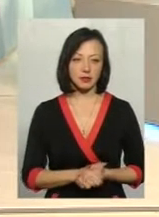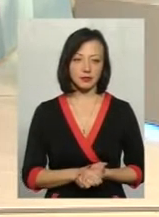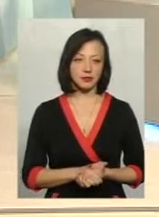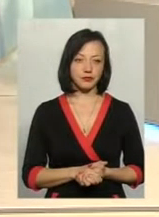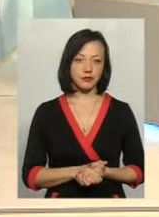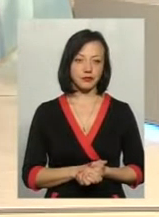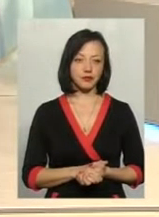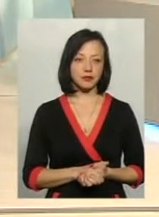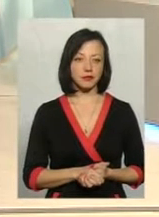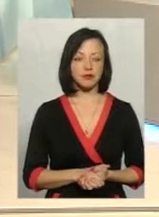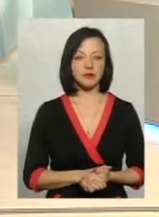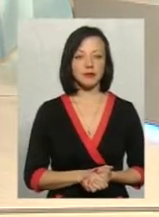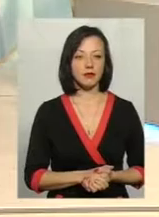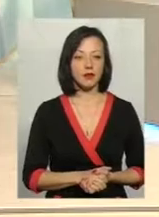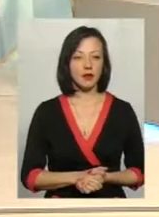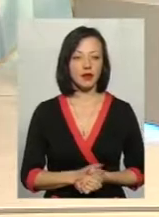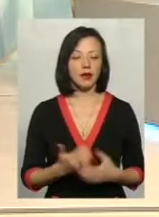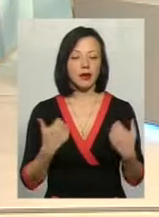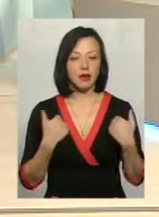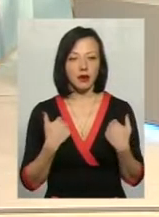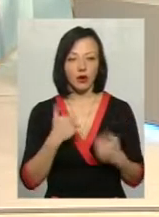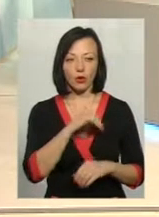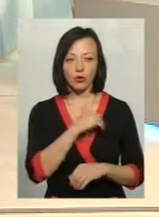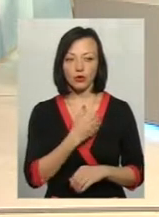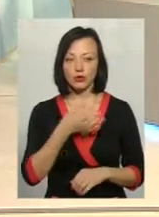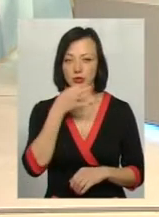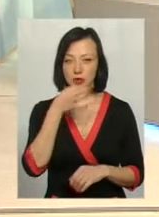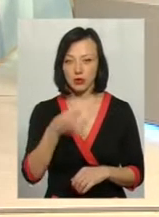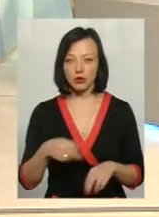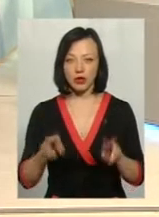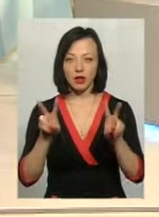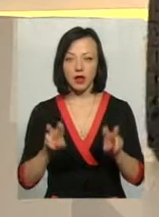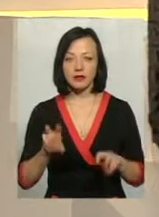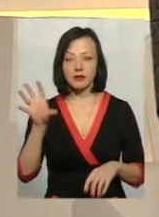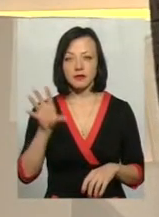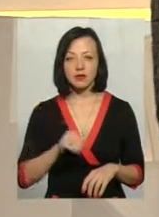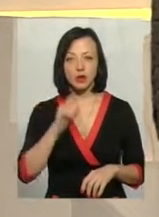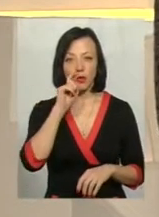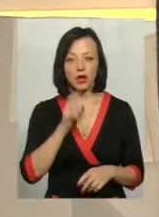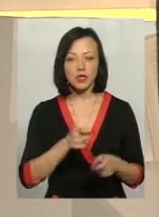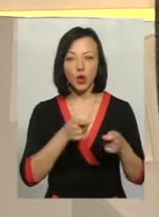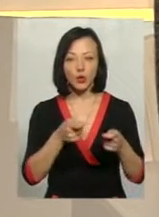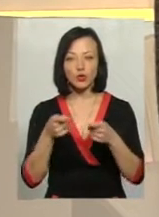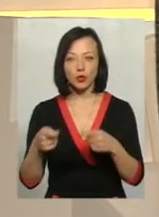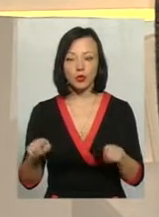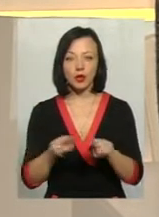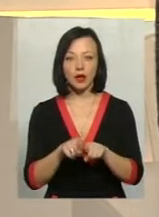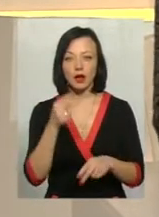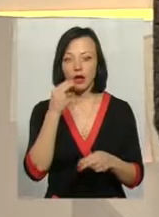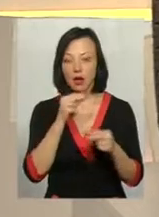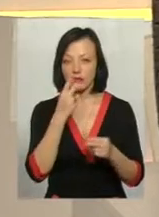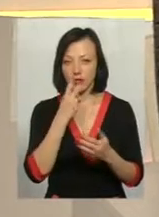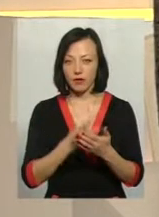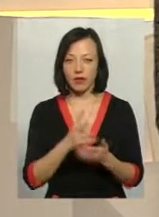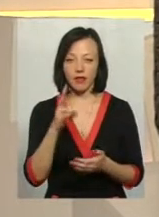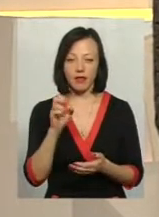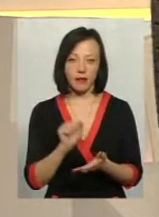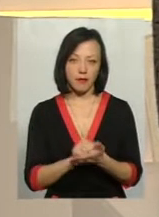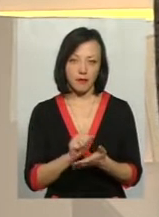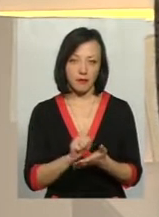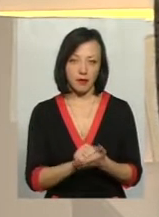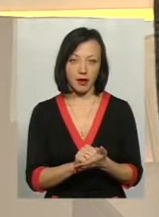хочу зауважити, що, власне, назва всеукраїнського туру, вона така краще видно на безпосередньо на папері,